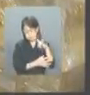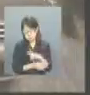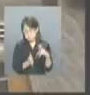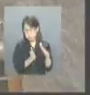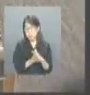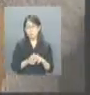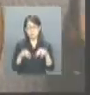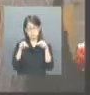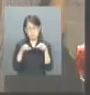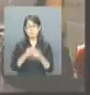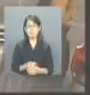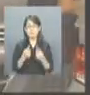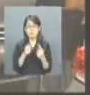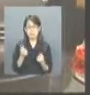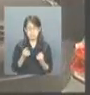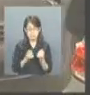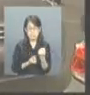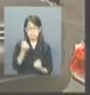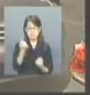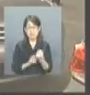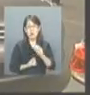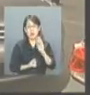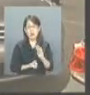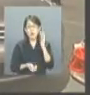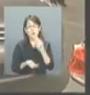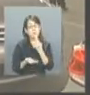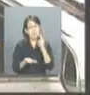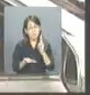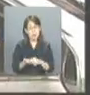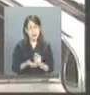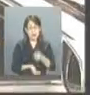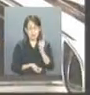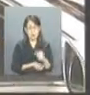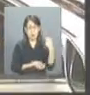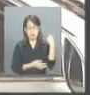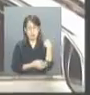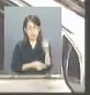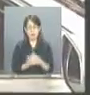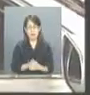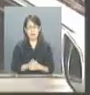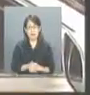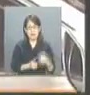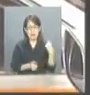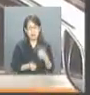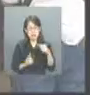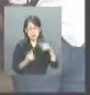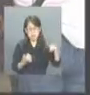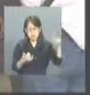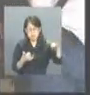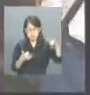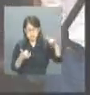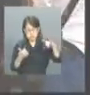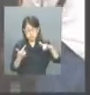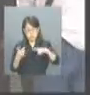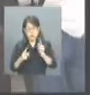ที่รถของบริษัทไปรษณีย์ไทยจำกัดทุกคันจะมีการติดตั้ง GPS ที่สามารถตรวจสอบพิกัดการเดินทางได้ตลอดเวล